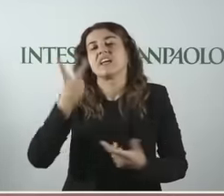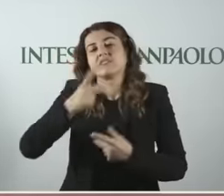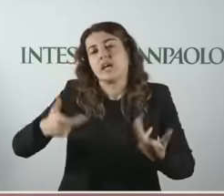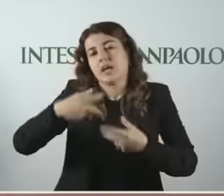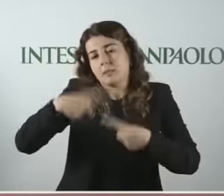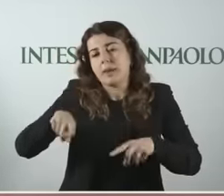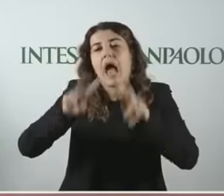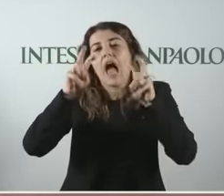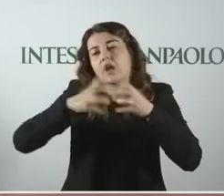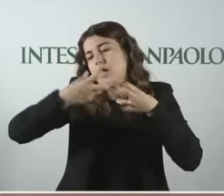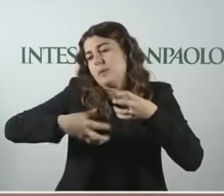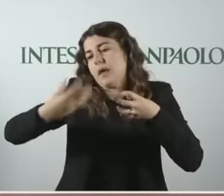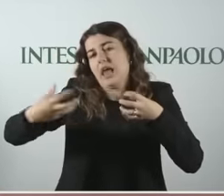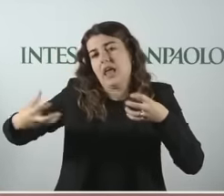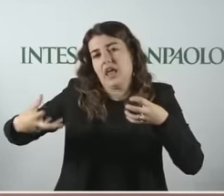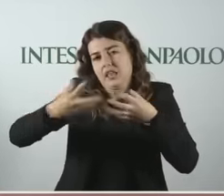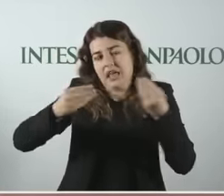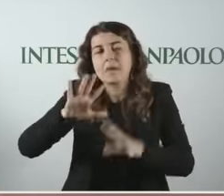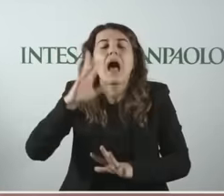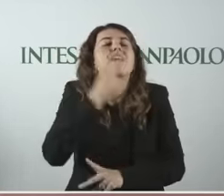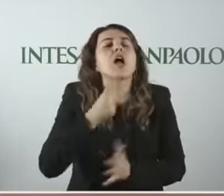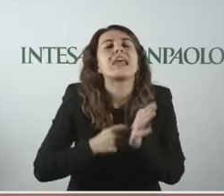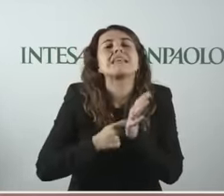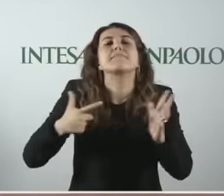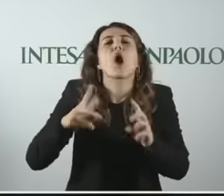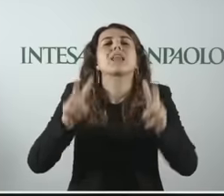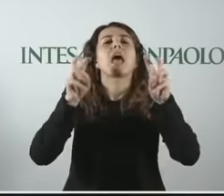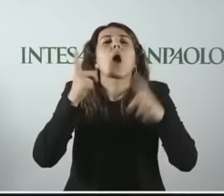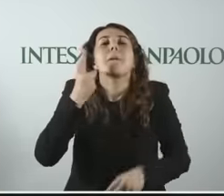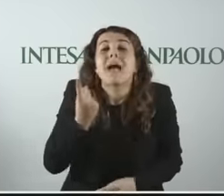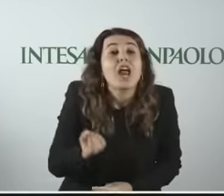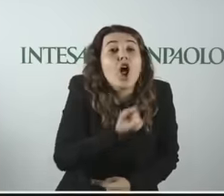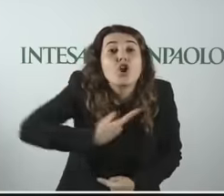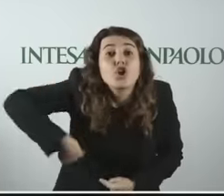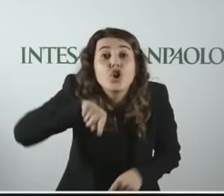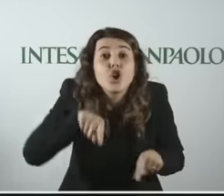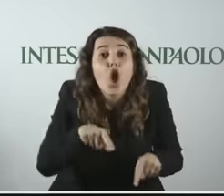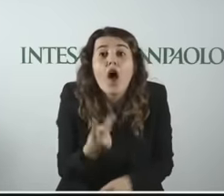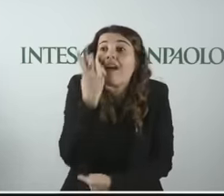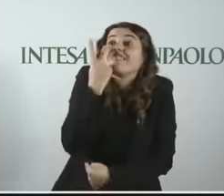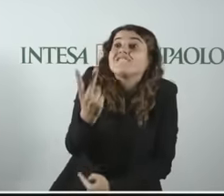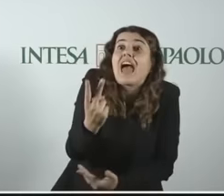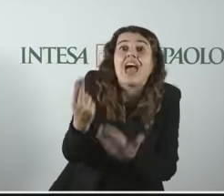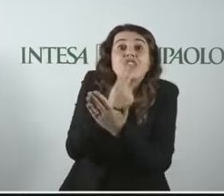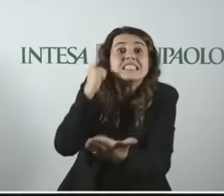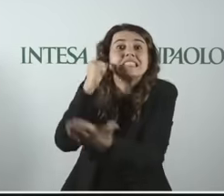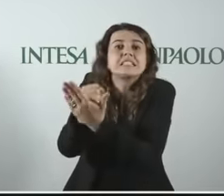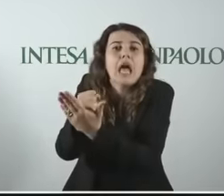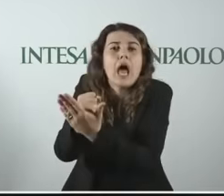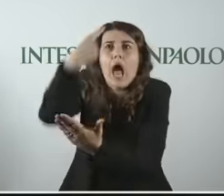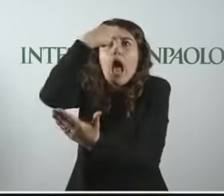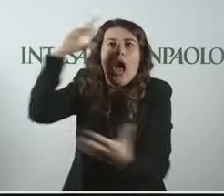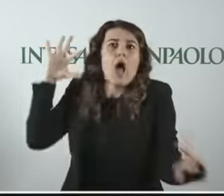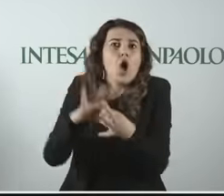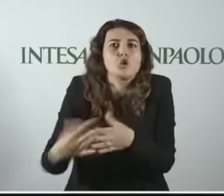quelle cose L'importante è che in realtà per noi vedendo quella cosa lì è immediatamente